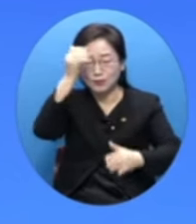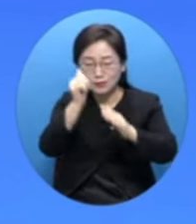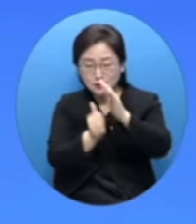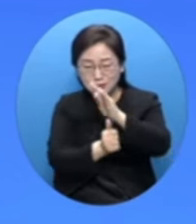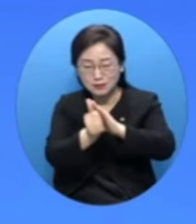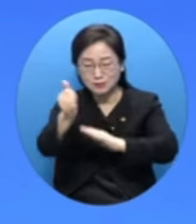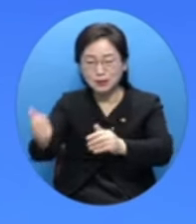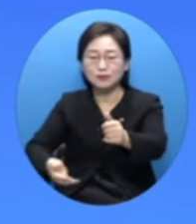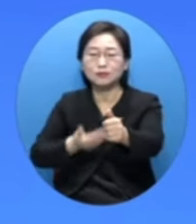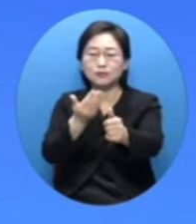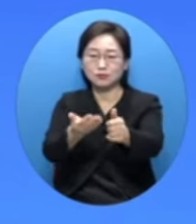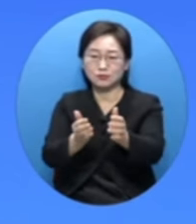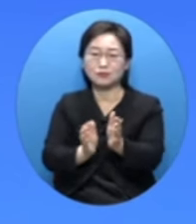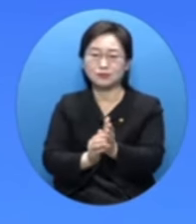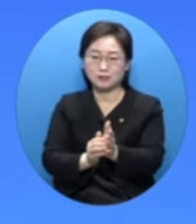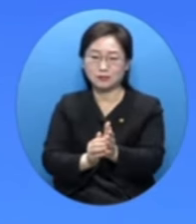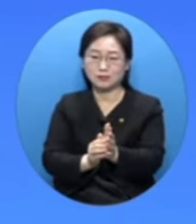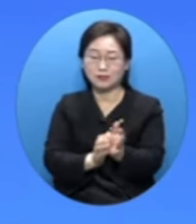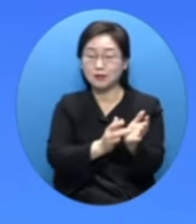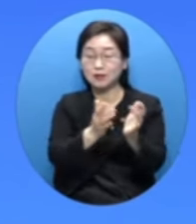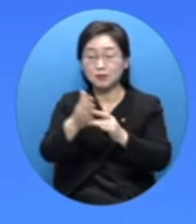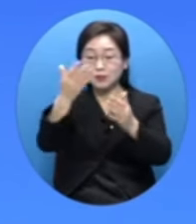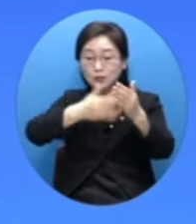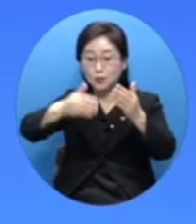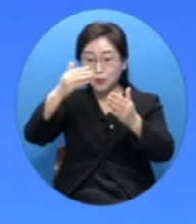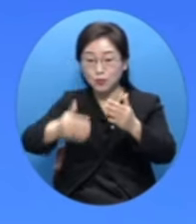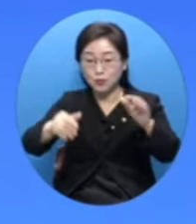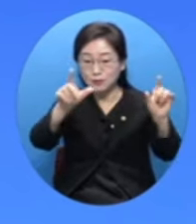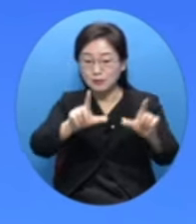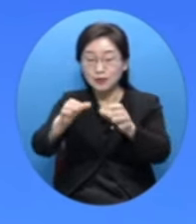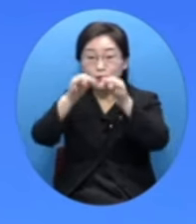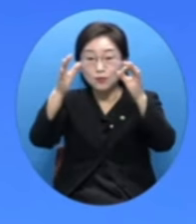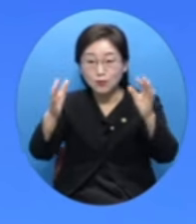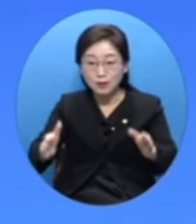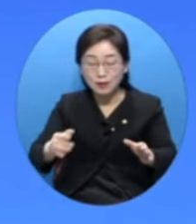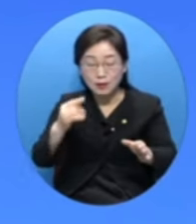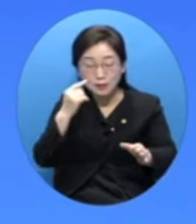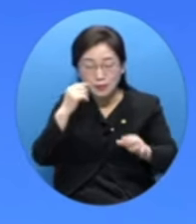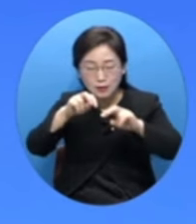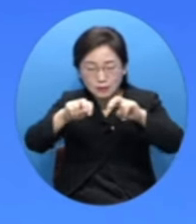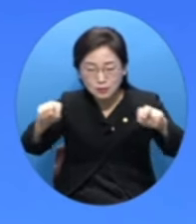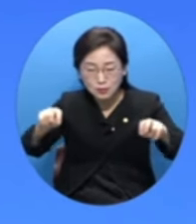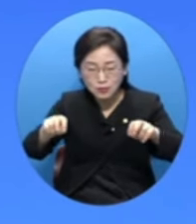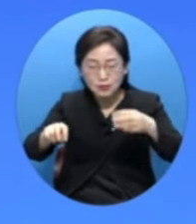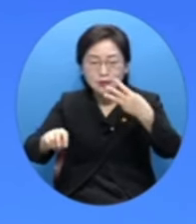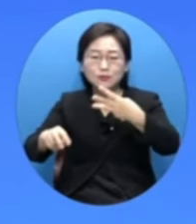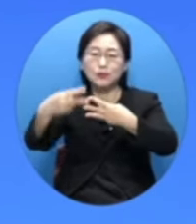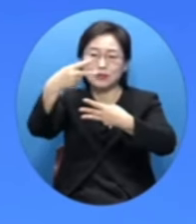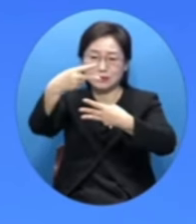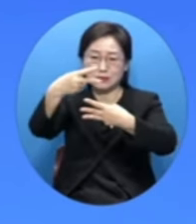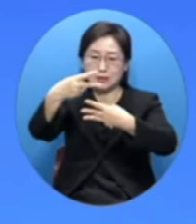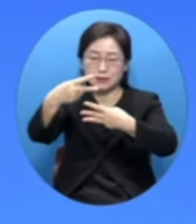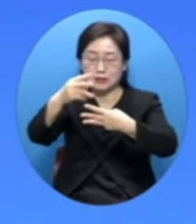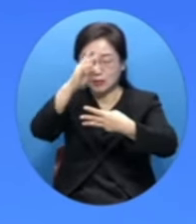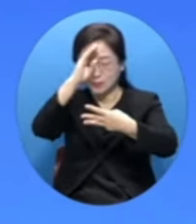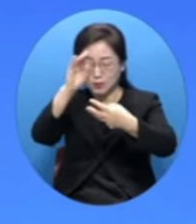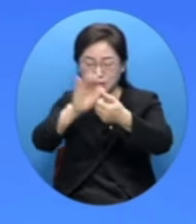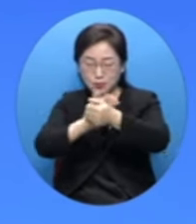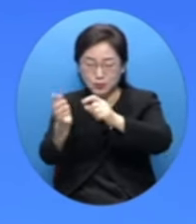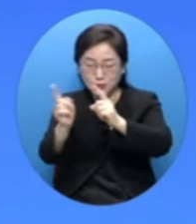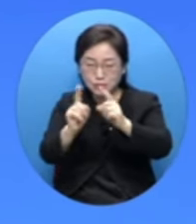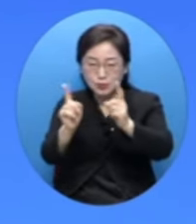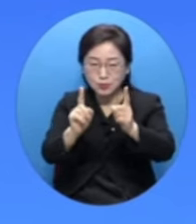주셨습니다. 예수님의 공생애 사역 가운데 3분의 2가 병 고치는 사역이었습니다. 많은